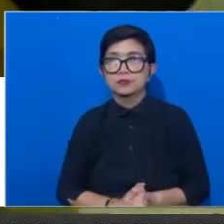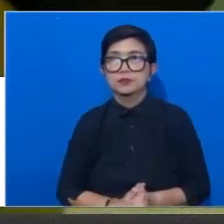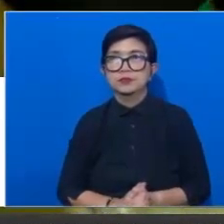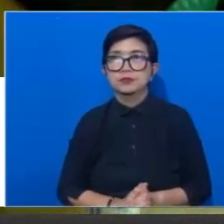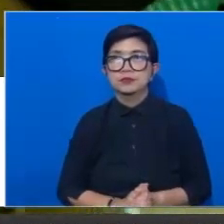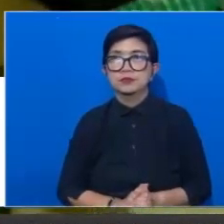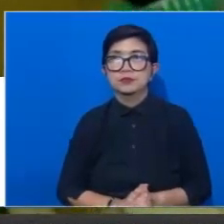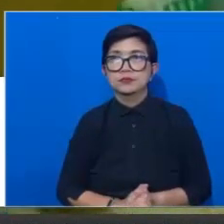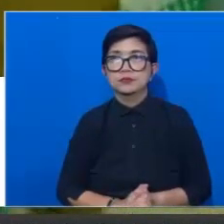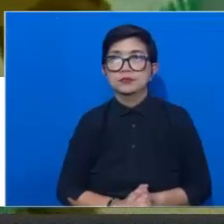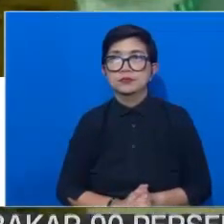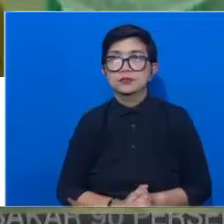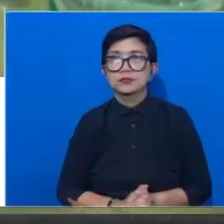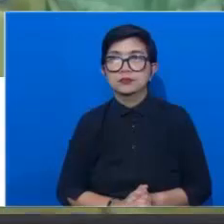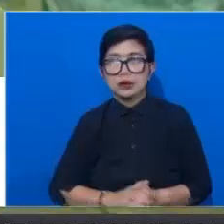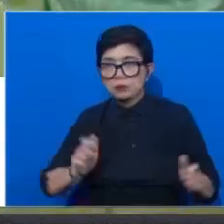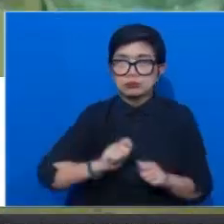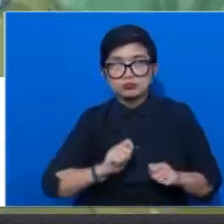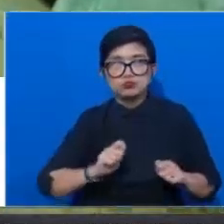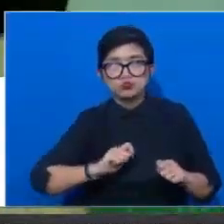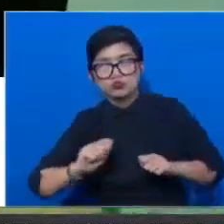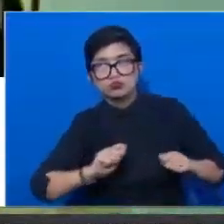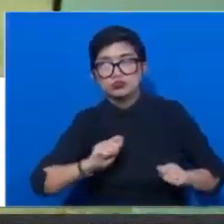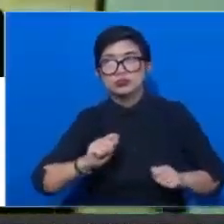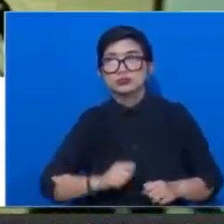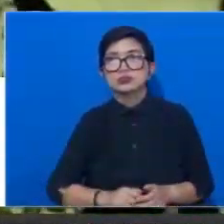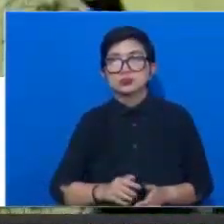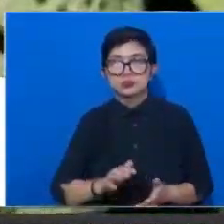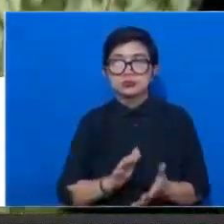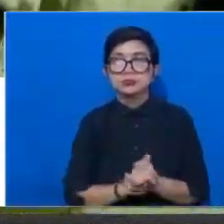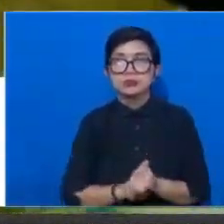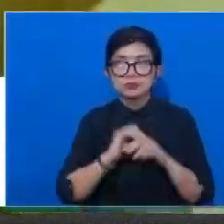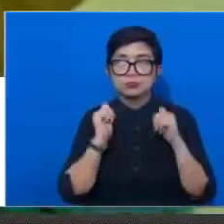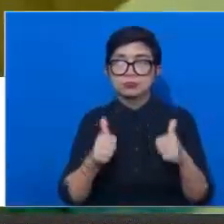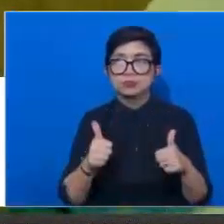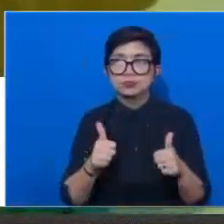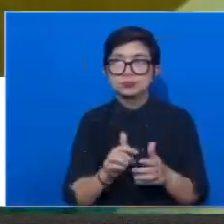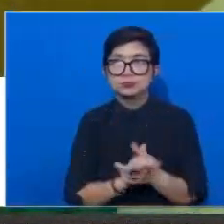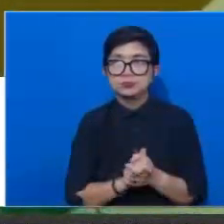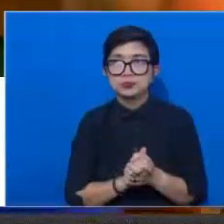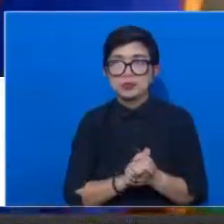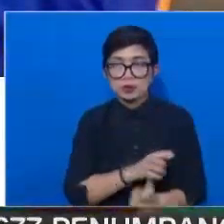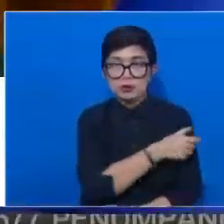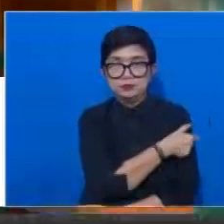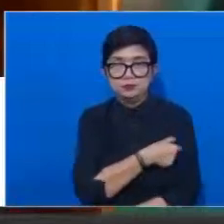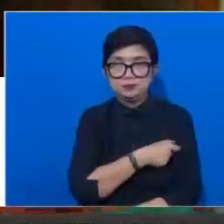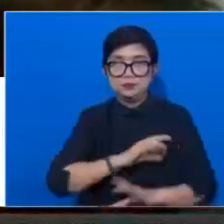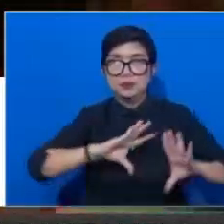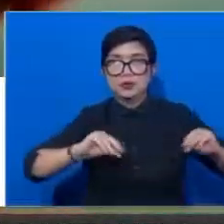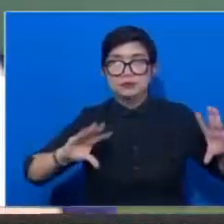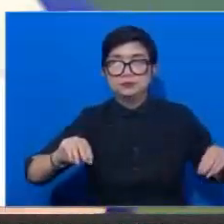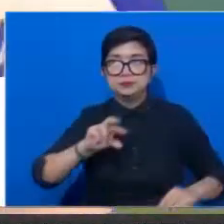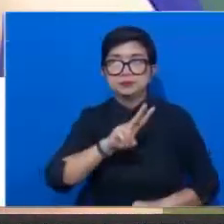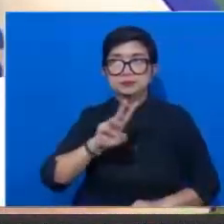kamar. Kecepatan gerak tim Asi ini diamini oleh pihak Asrama Haji Sukolilo. Petugas kebersihan ini bekerja 24 jam penuh